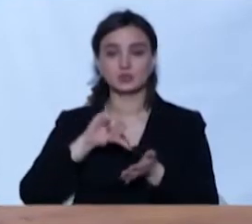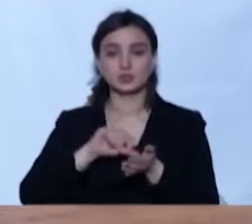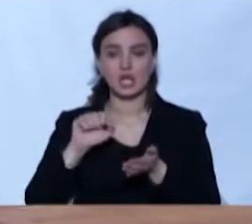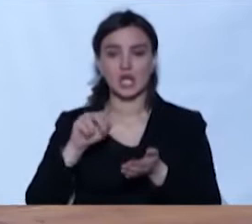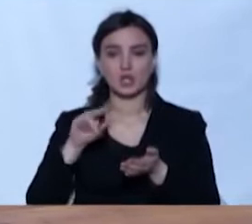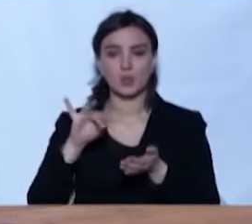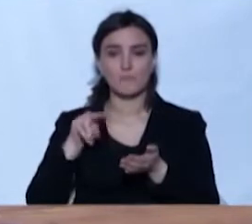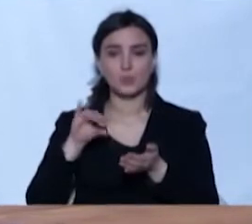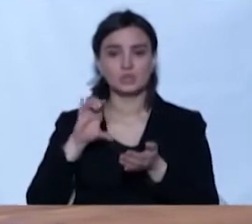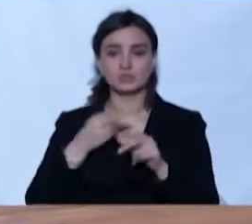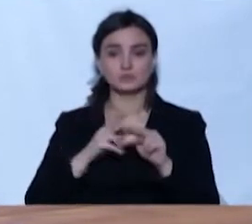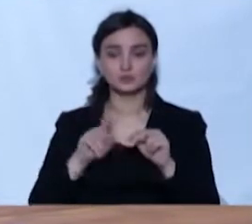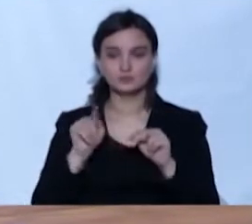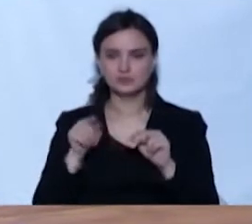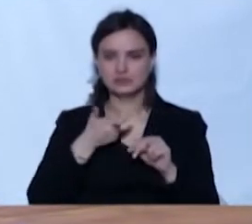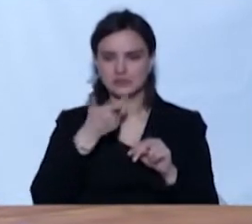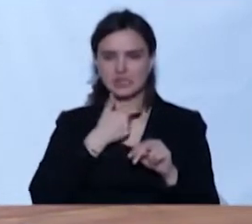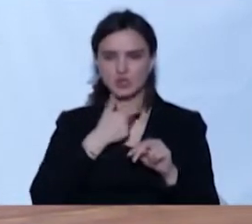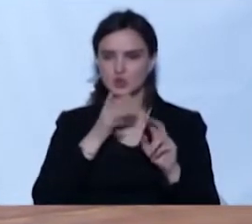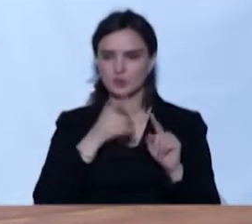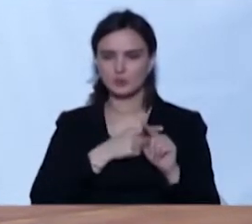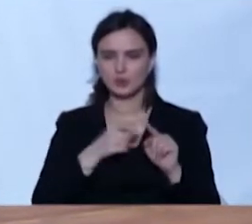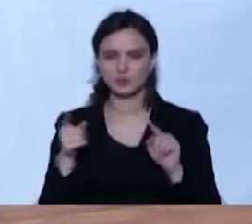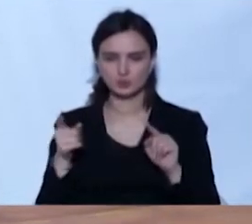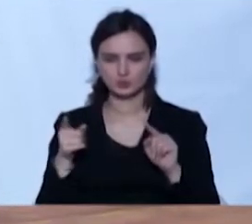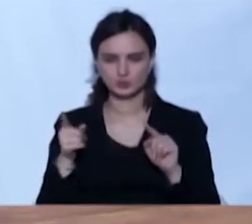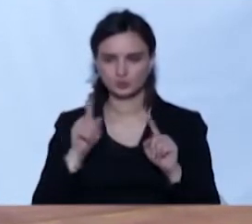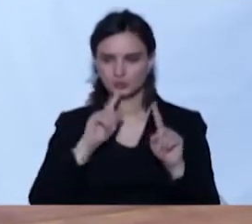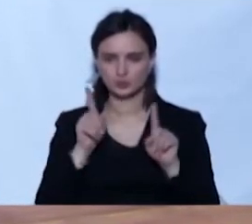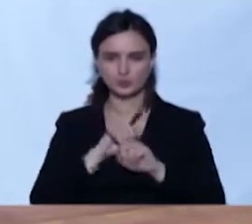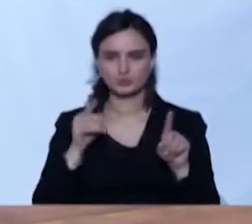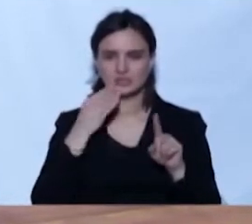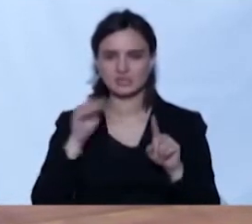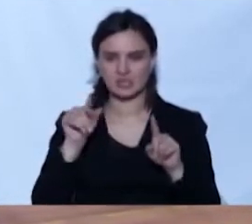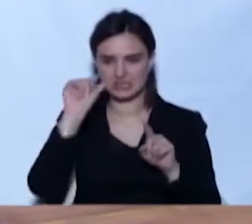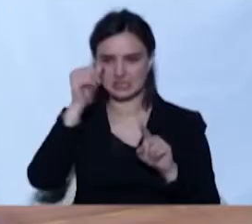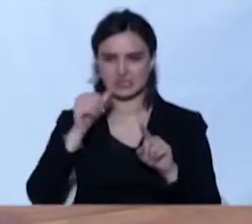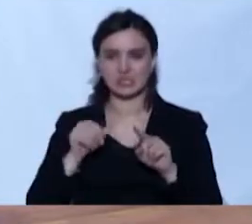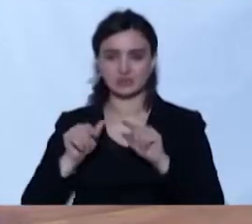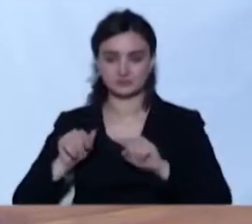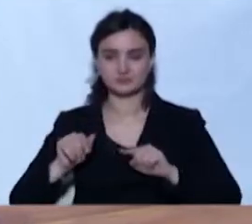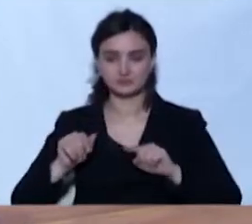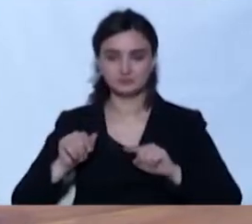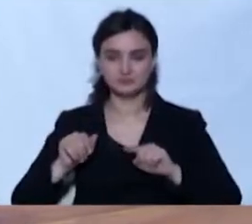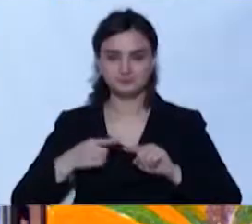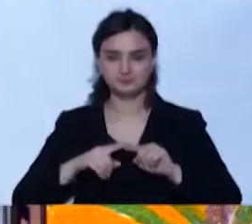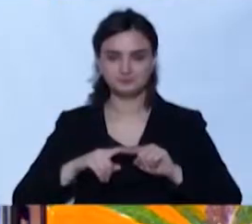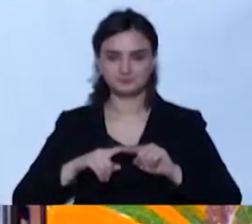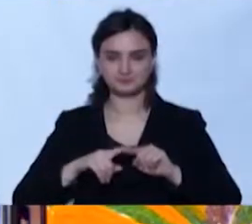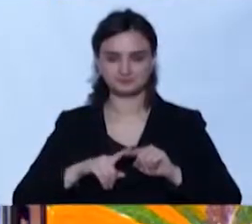ეს კლასიკური პერიოდის უბრწყინვალესი ძეგლია, რომელიც თავის თავში